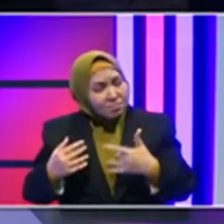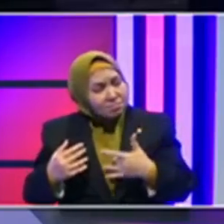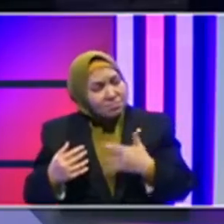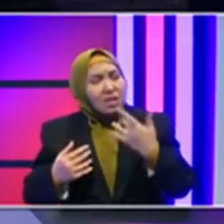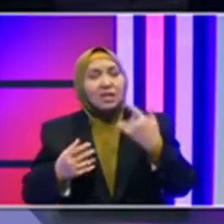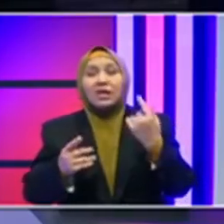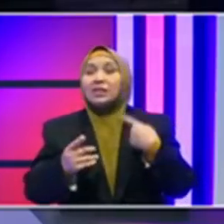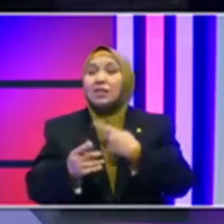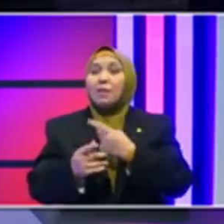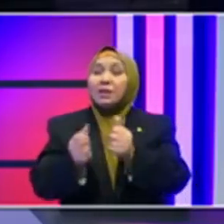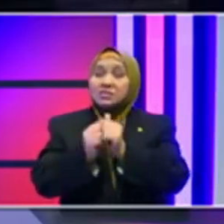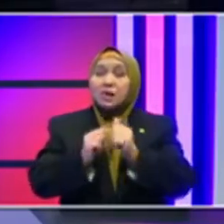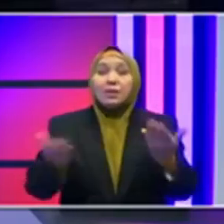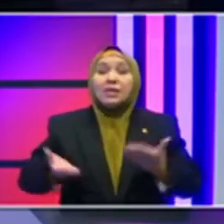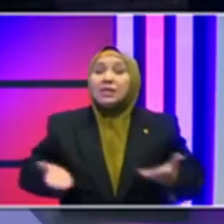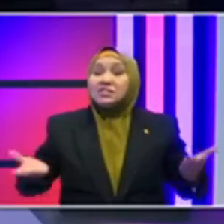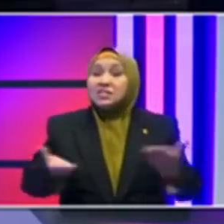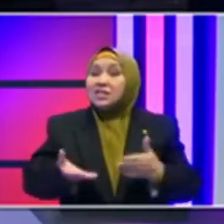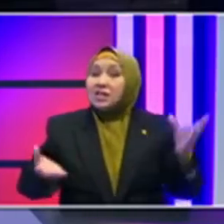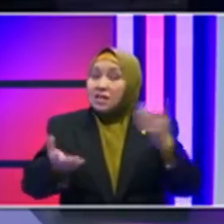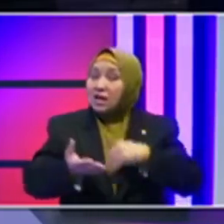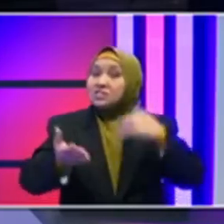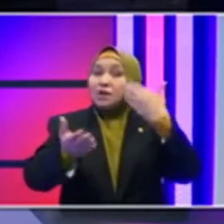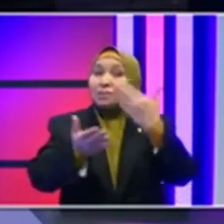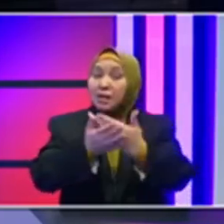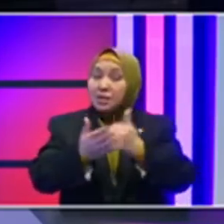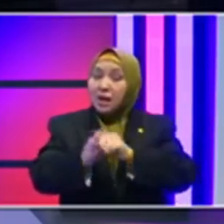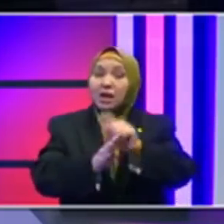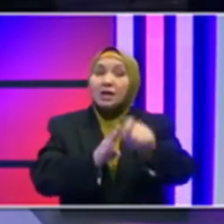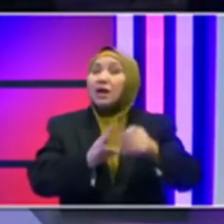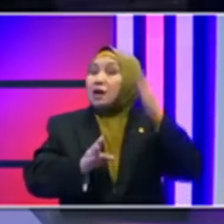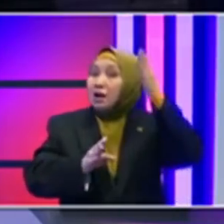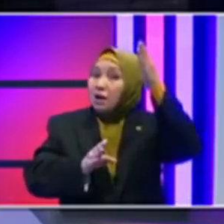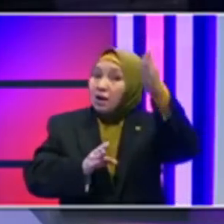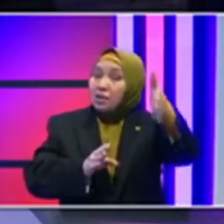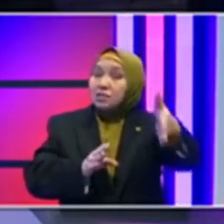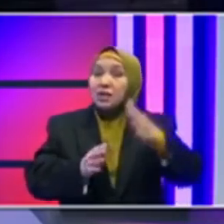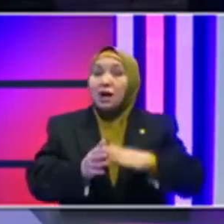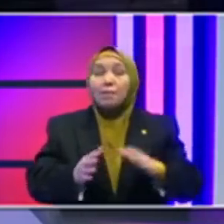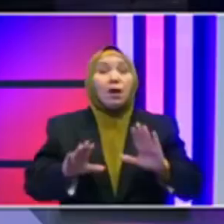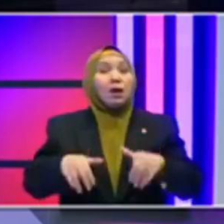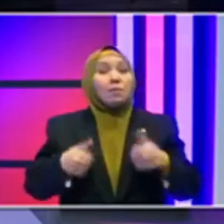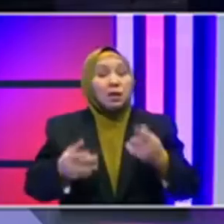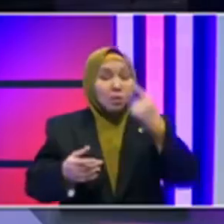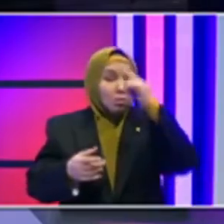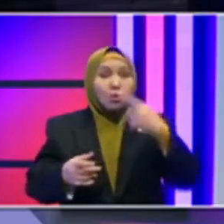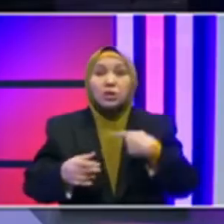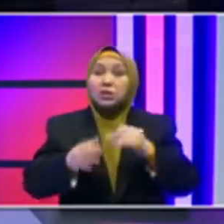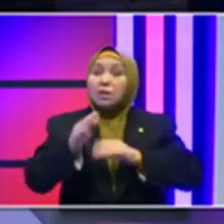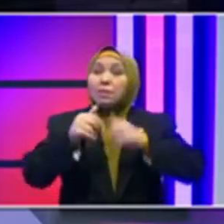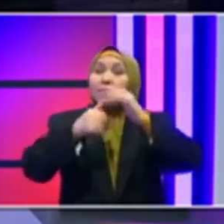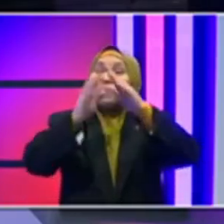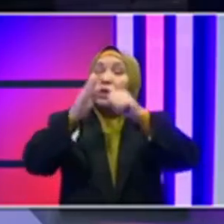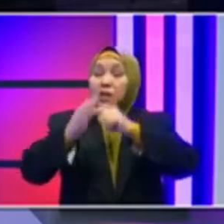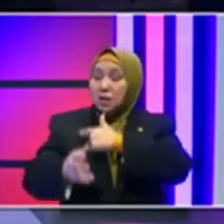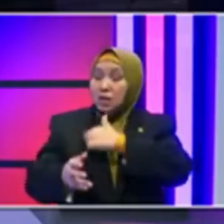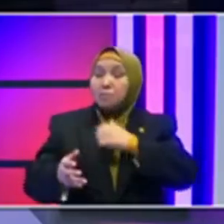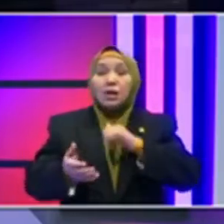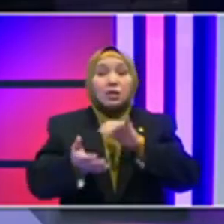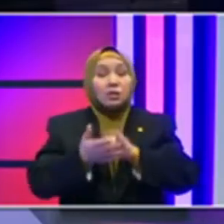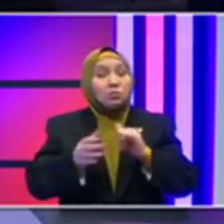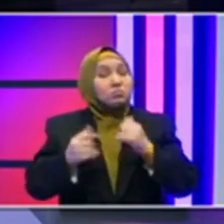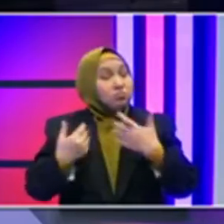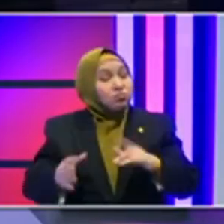bersama di sini dan juga sampai di akhirat sana dan Bagaimanakah untuk kita membina iman itu sudah tentunya